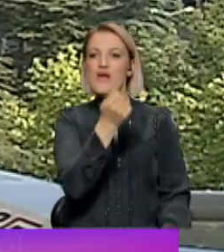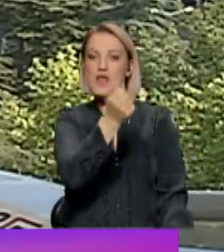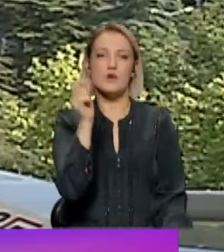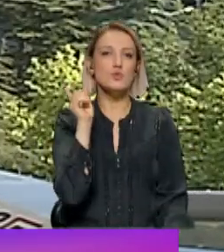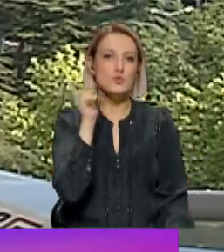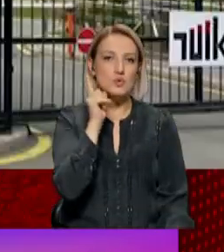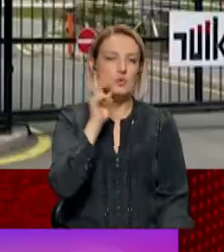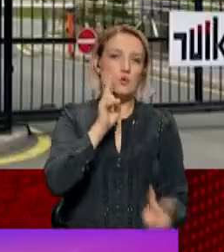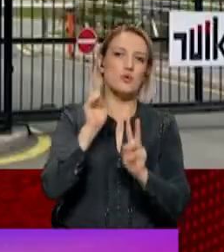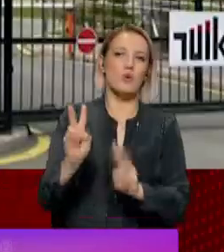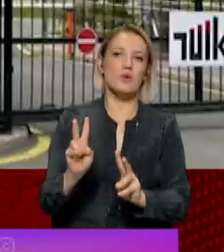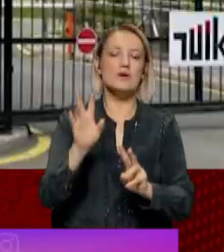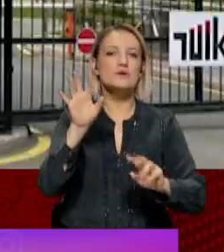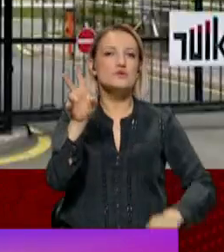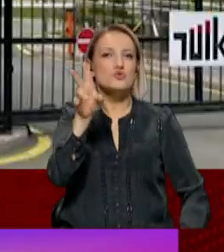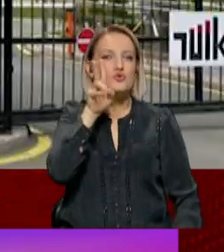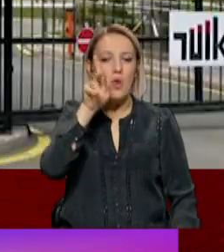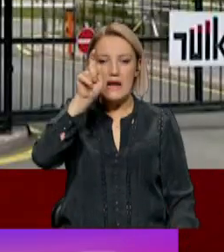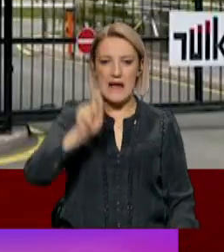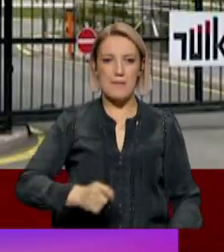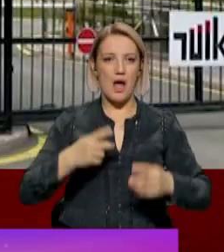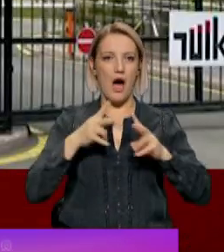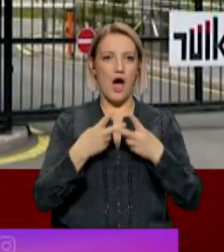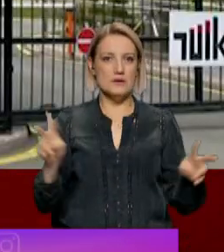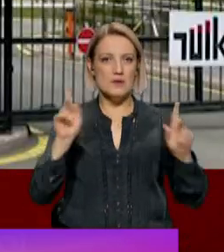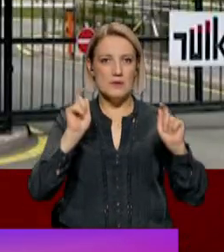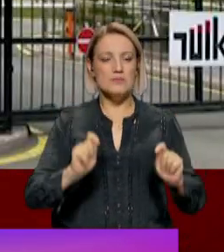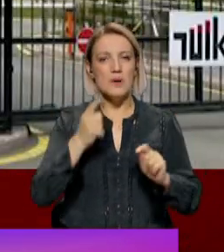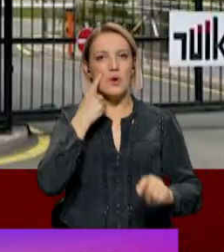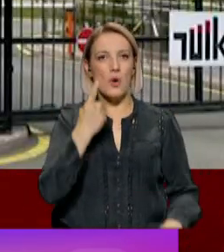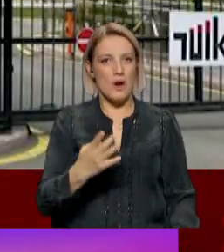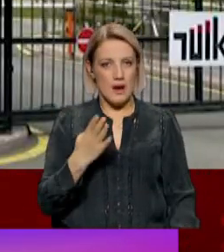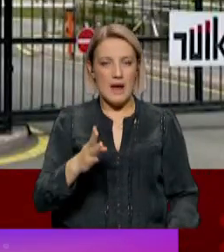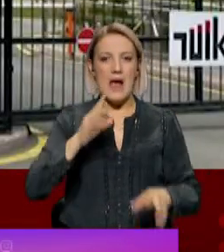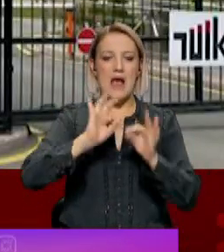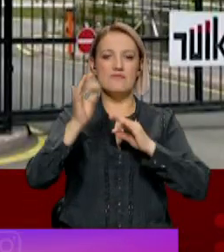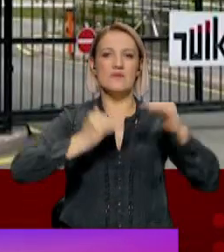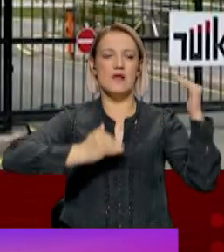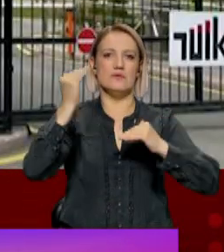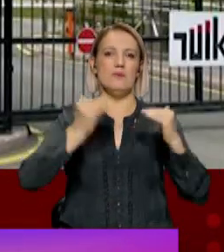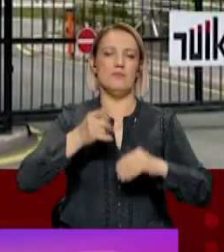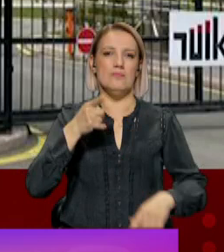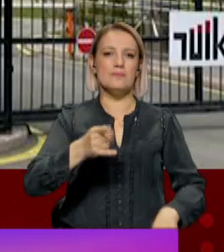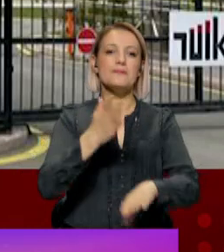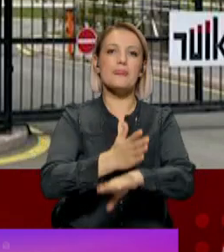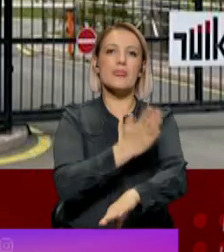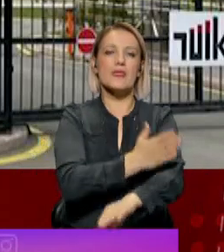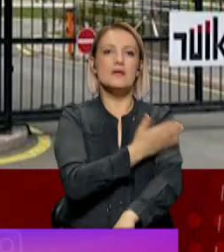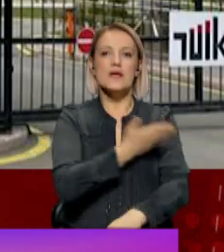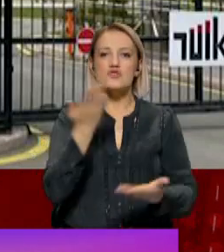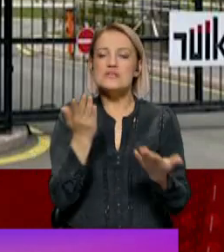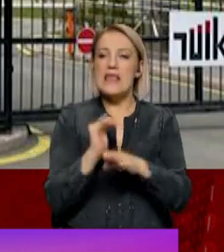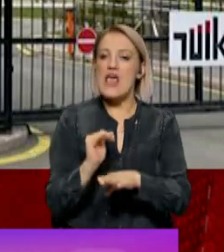görüyorduk. Şimdi son yapılan açıklamada, enflasyon verilerinin açıklamasında artık onu da görmüyoruz. Vatandaş